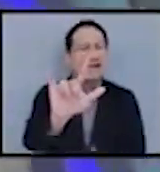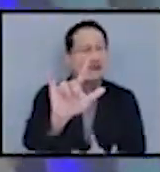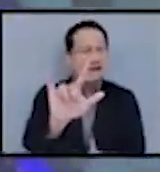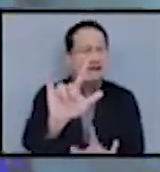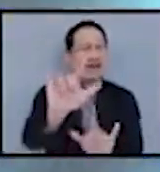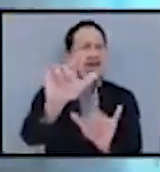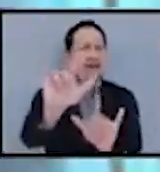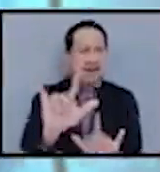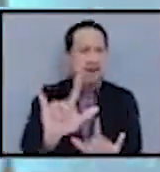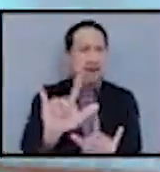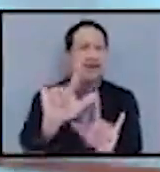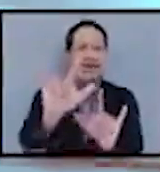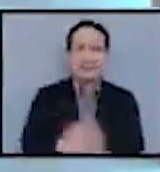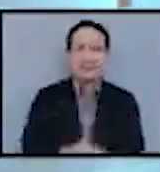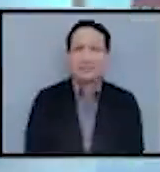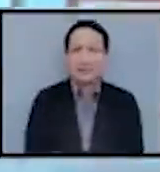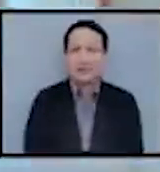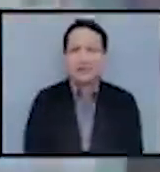Aha!